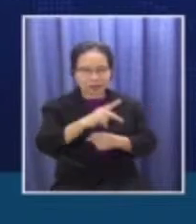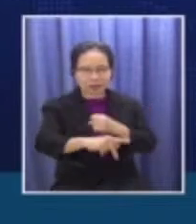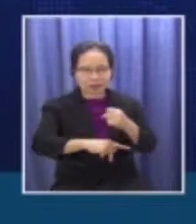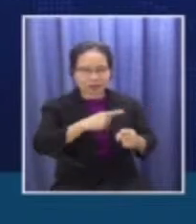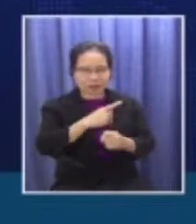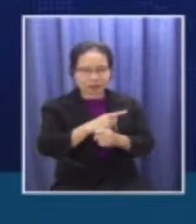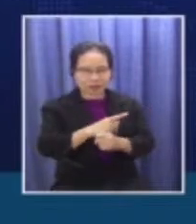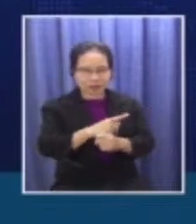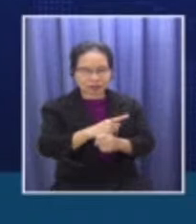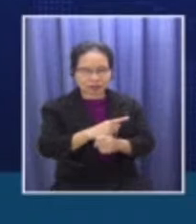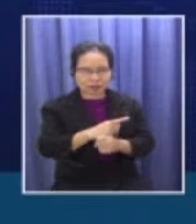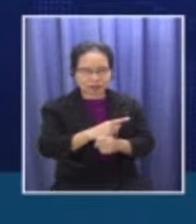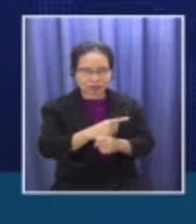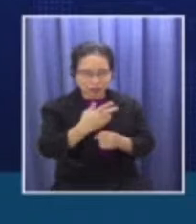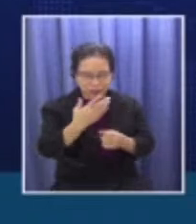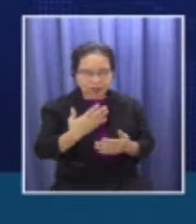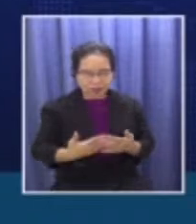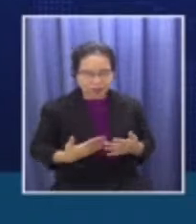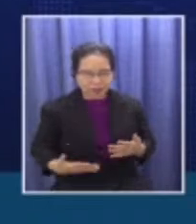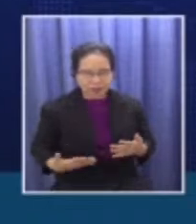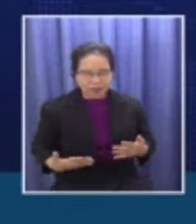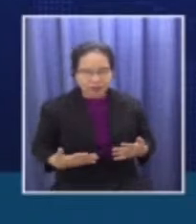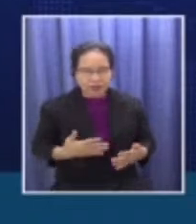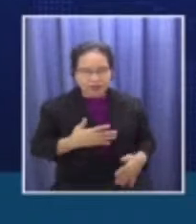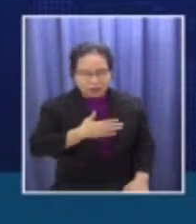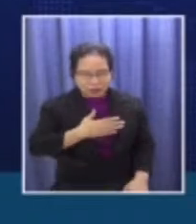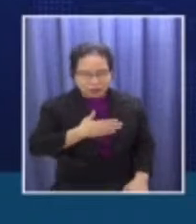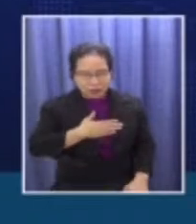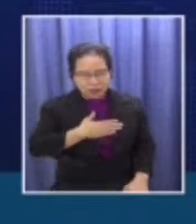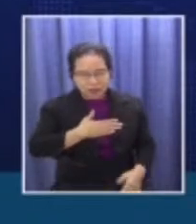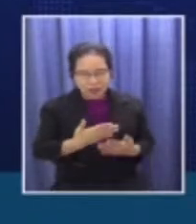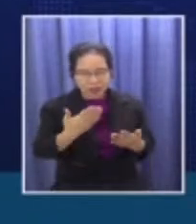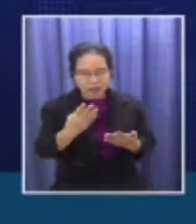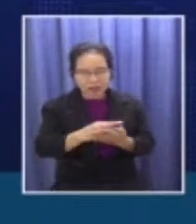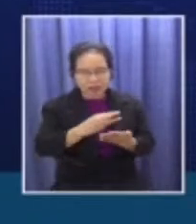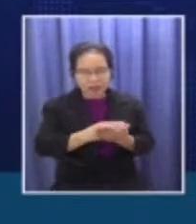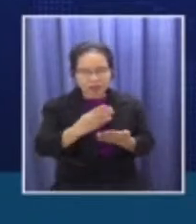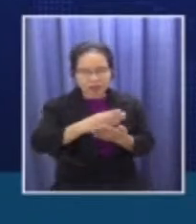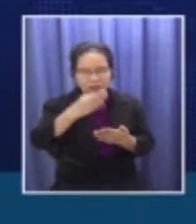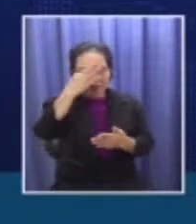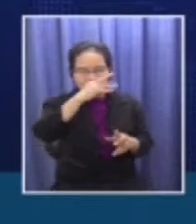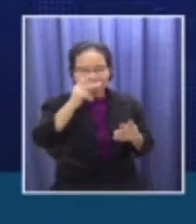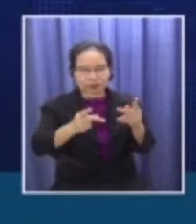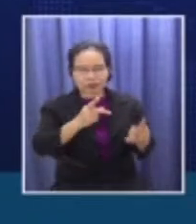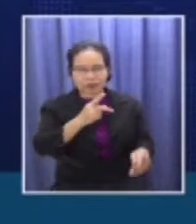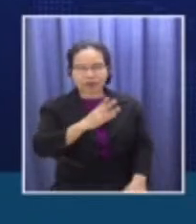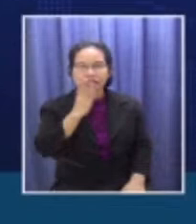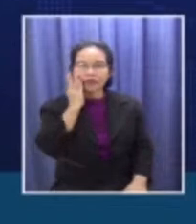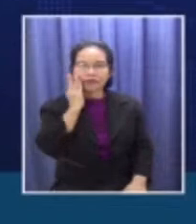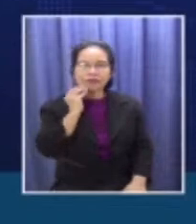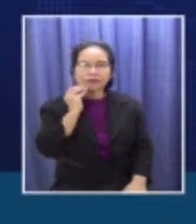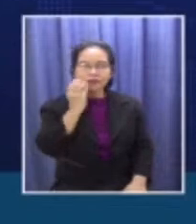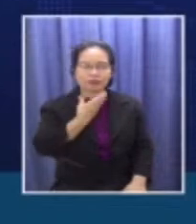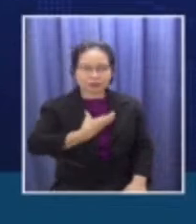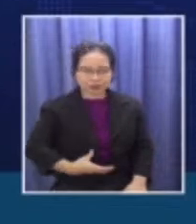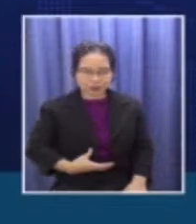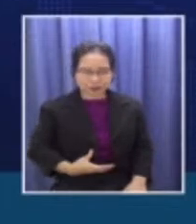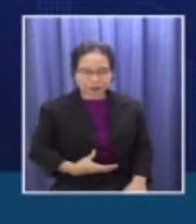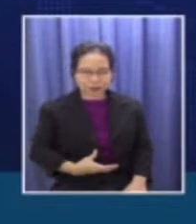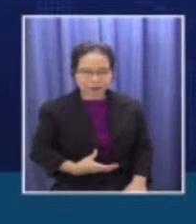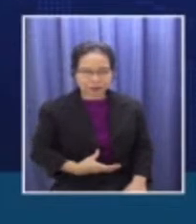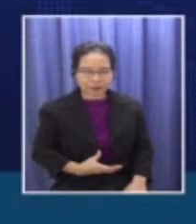planeta. Hay, sayang ang pera. Pwede na ibili ng pagkain acquire para sa life mga from other kapwa-taong planets. nakakaranas ng Money is gutom.